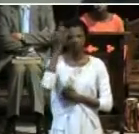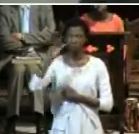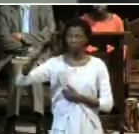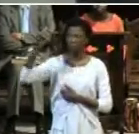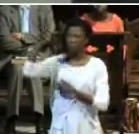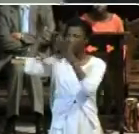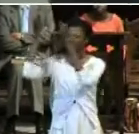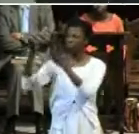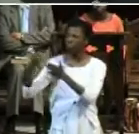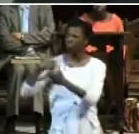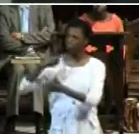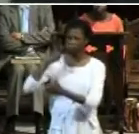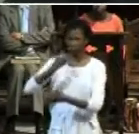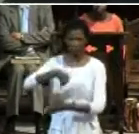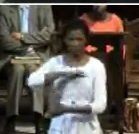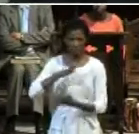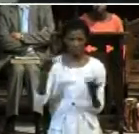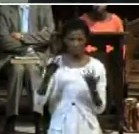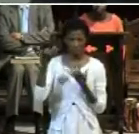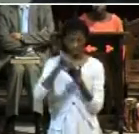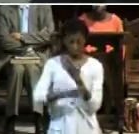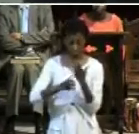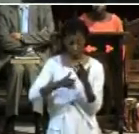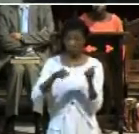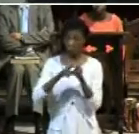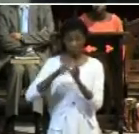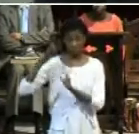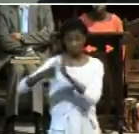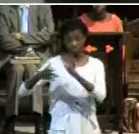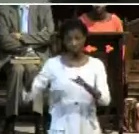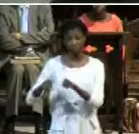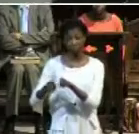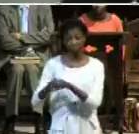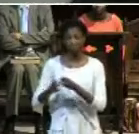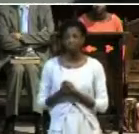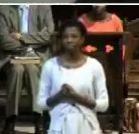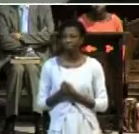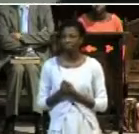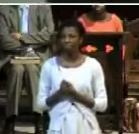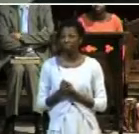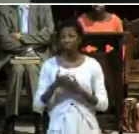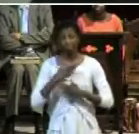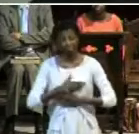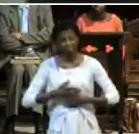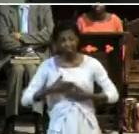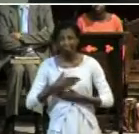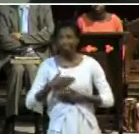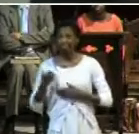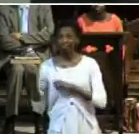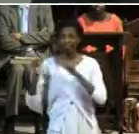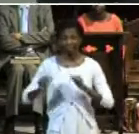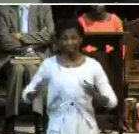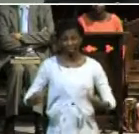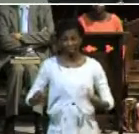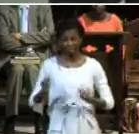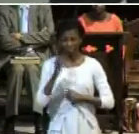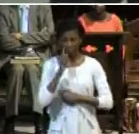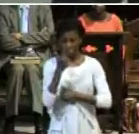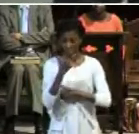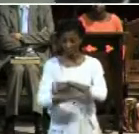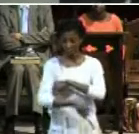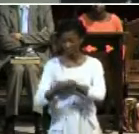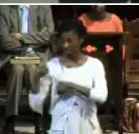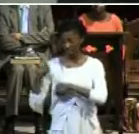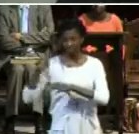nous parle non seulement par la parole, mais nous parle par les gestes. Je suis heureux de me retrouver avec vous après 3 semaines d'absence où